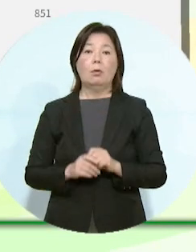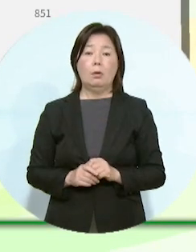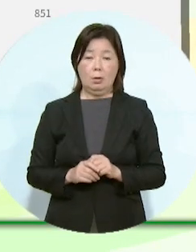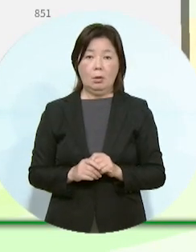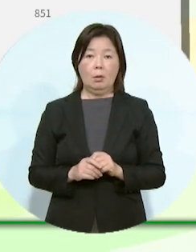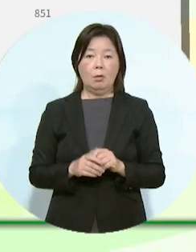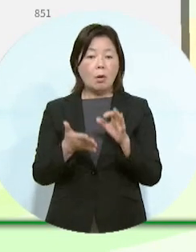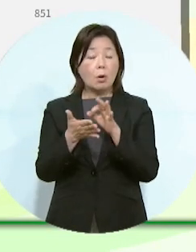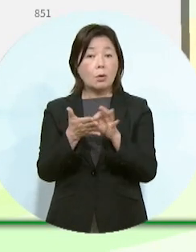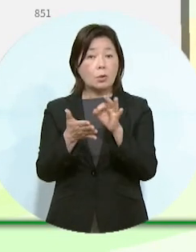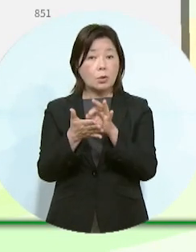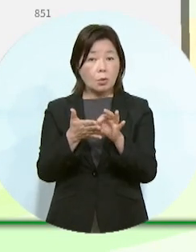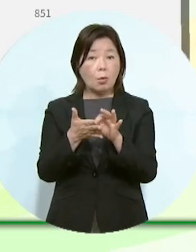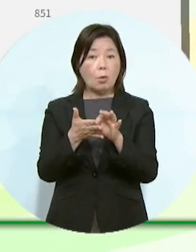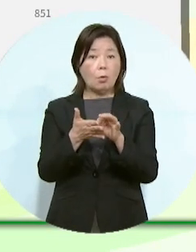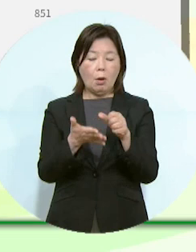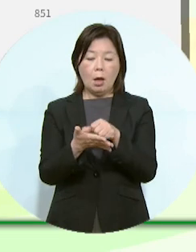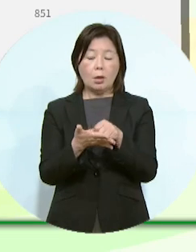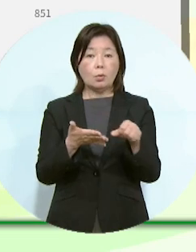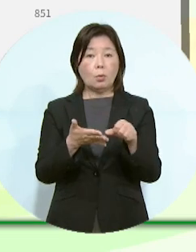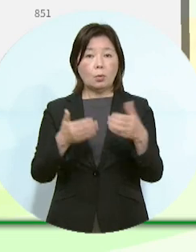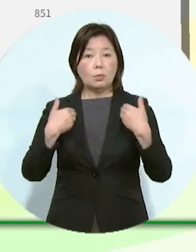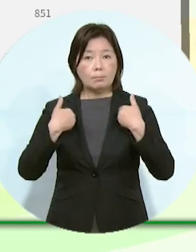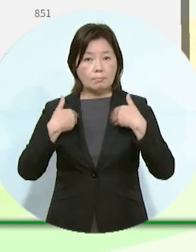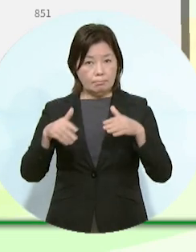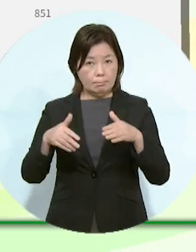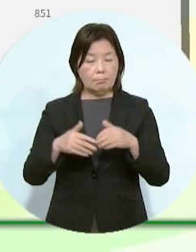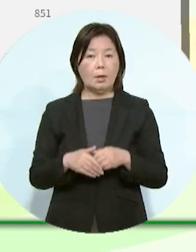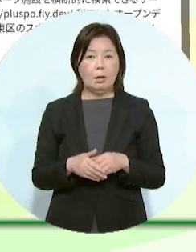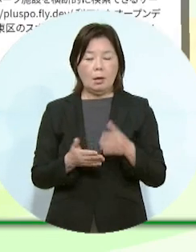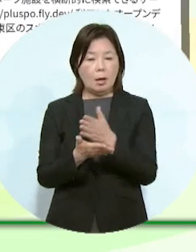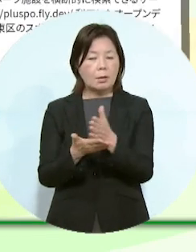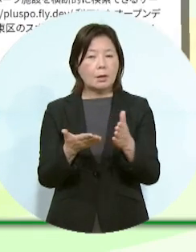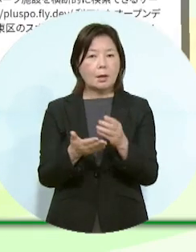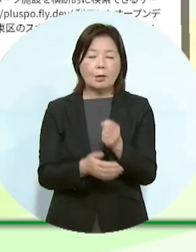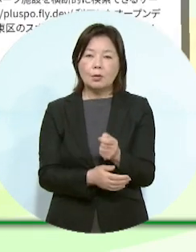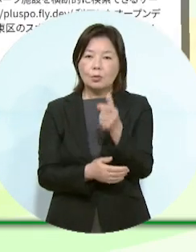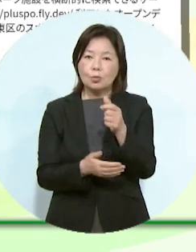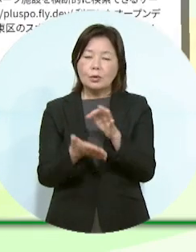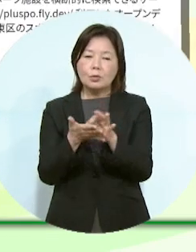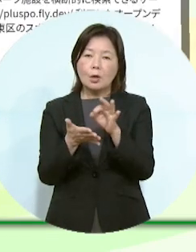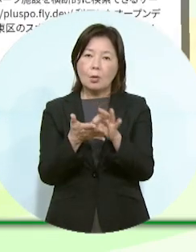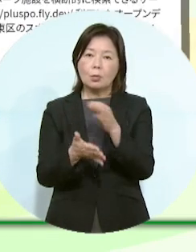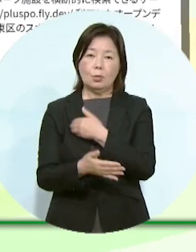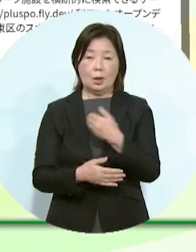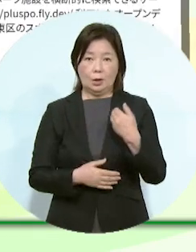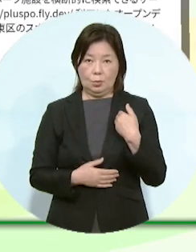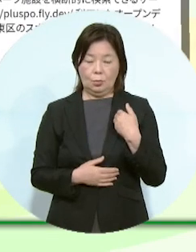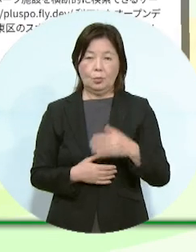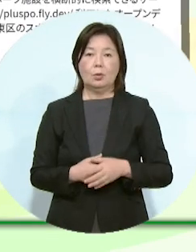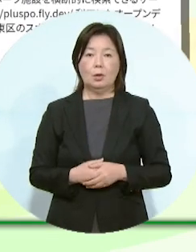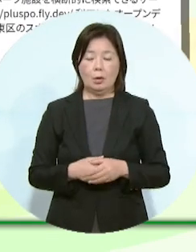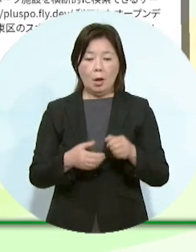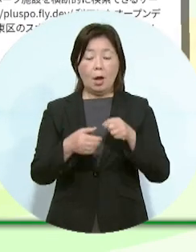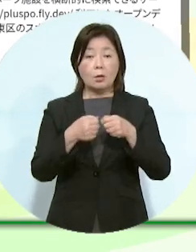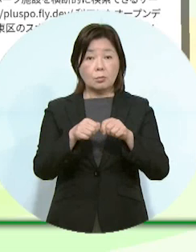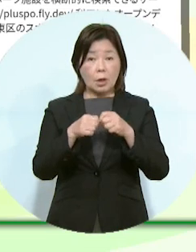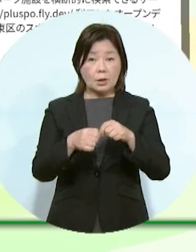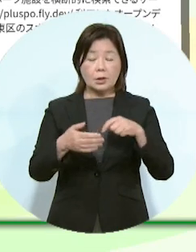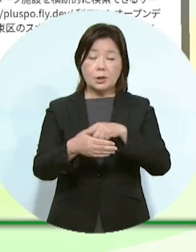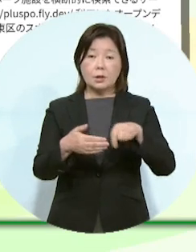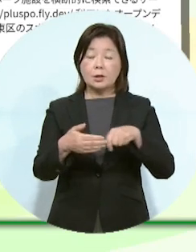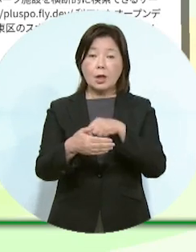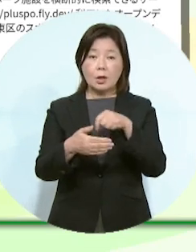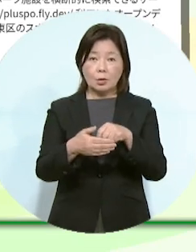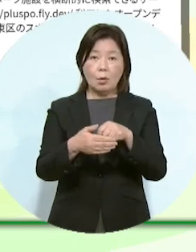API の利用はユーザー登録不要で誰でもすぐに利用できます。詳しくはサイト内